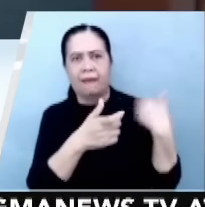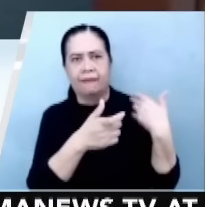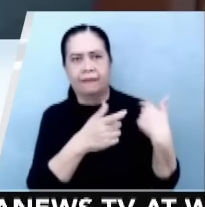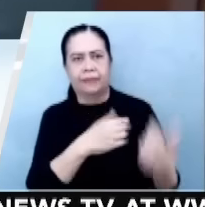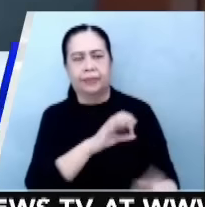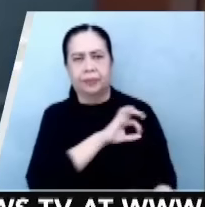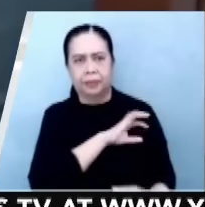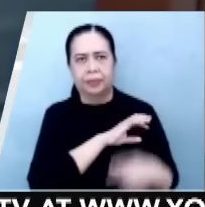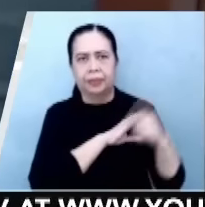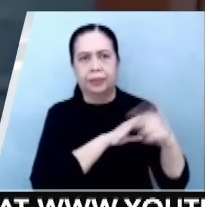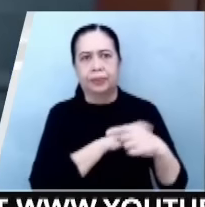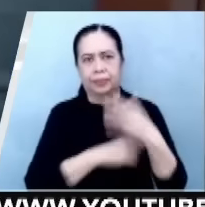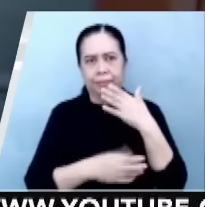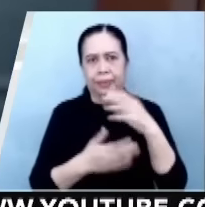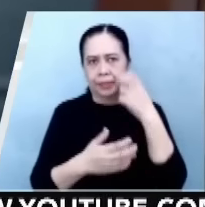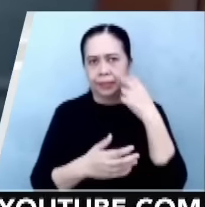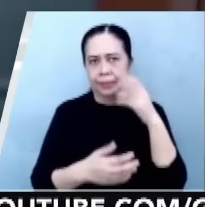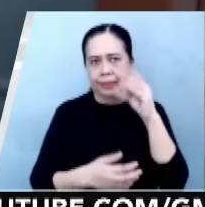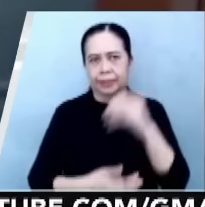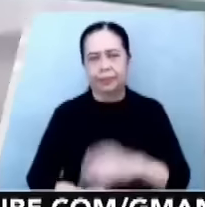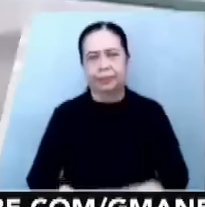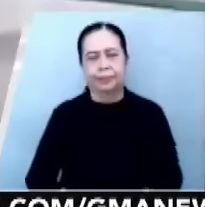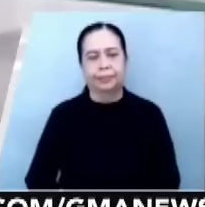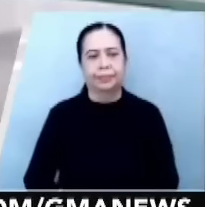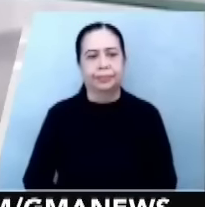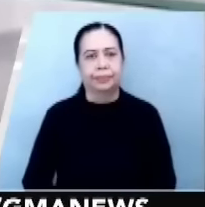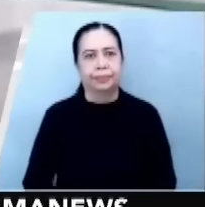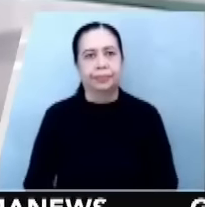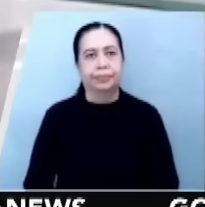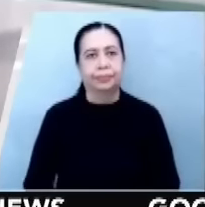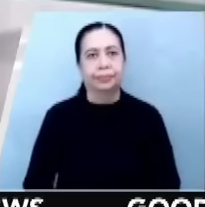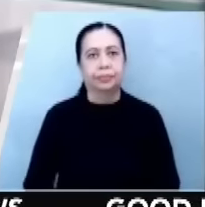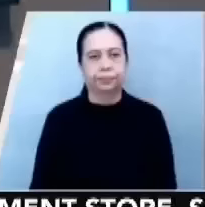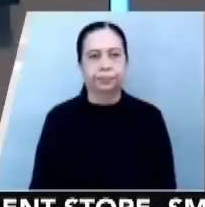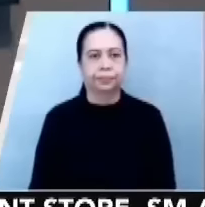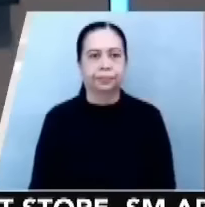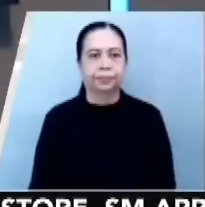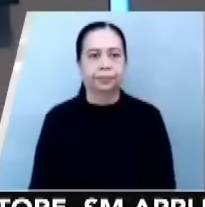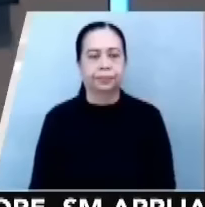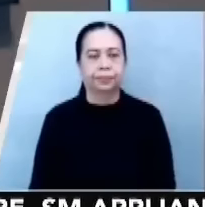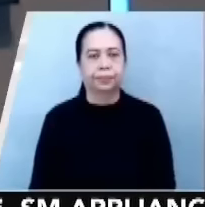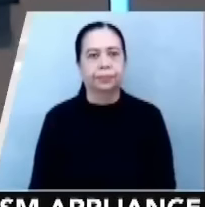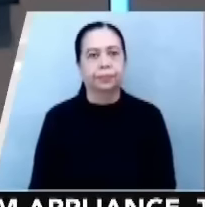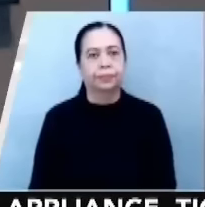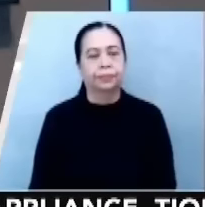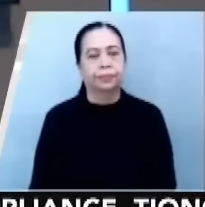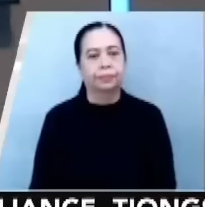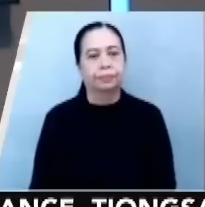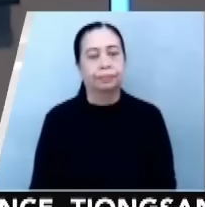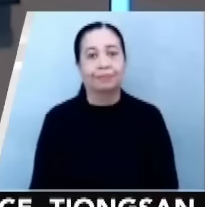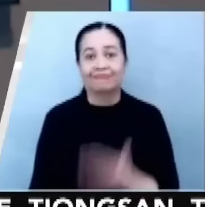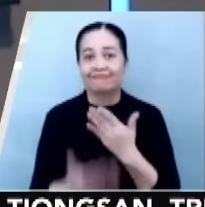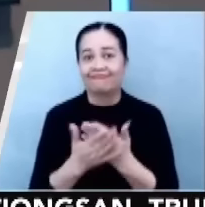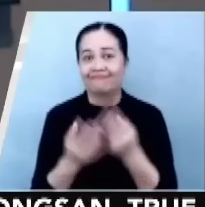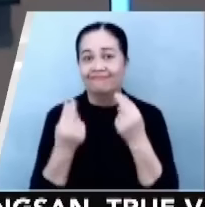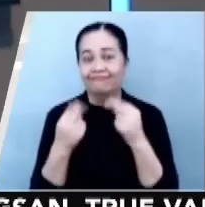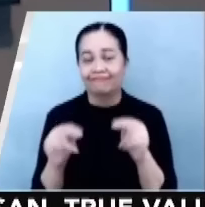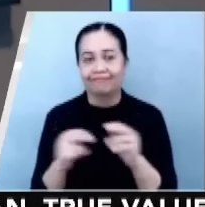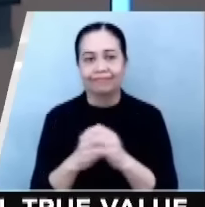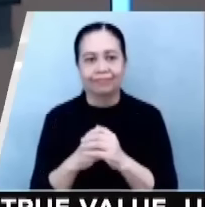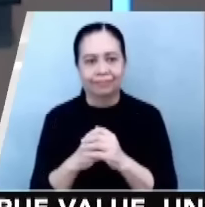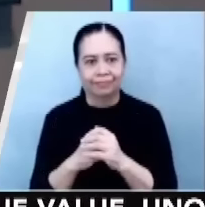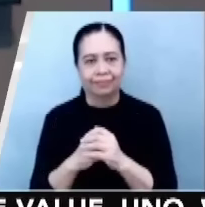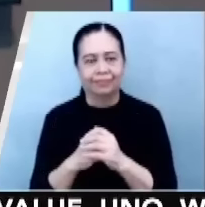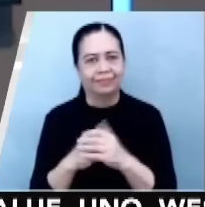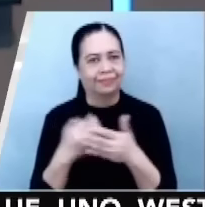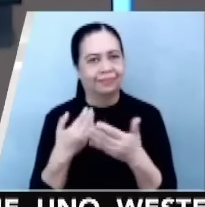GMA Integrated News, June Veneracion, nakatutok, 24 oras. Good news! Abot kamay na